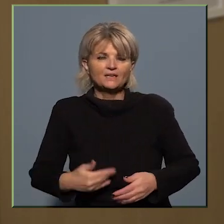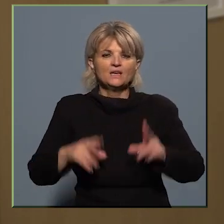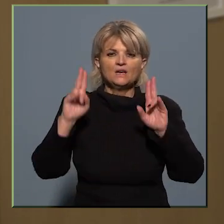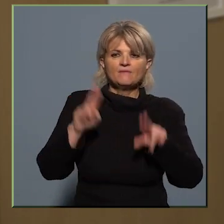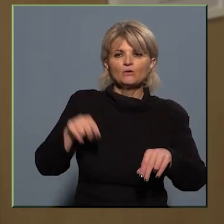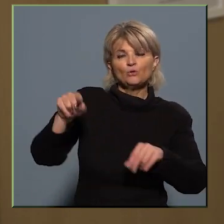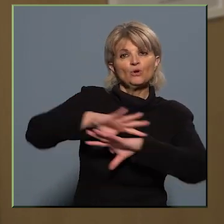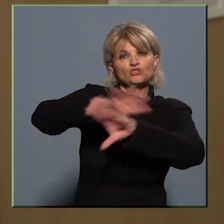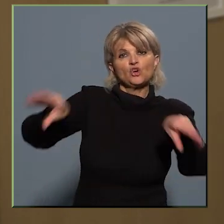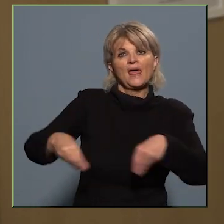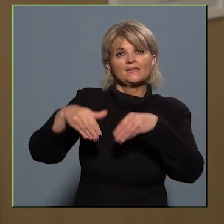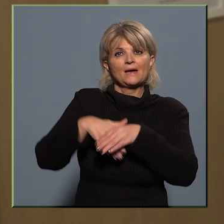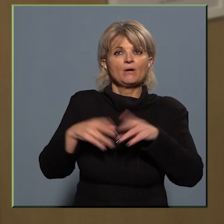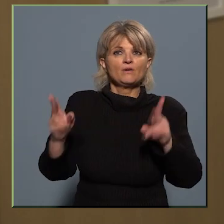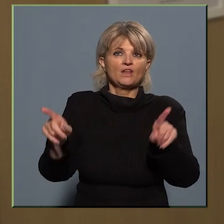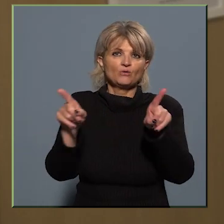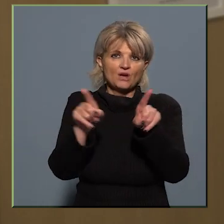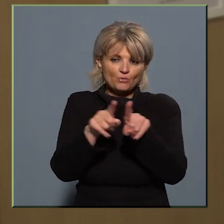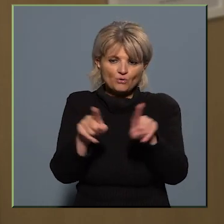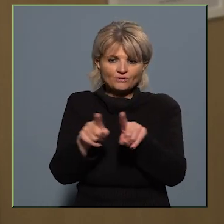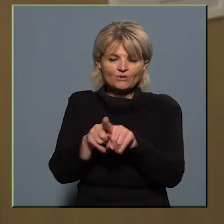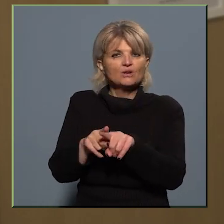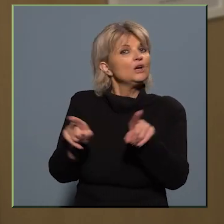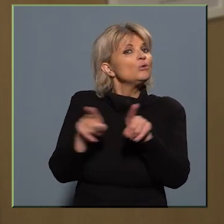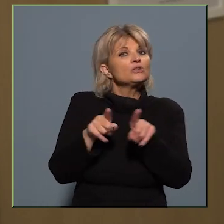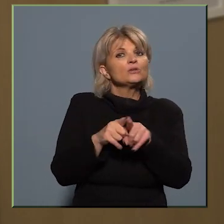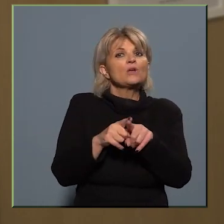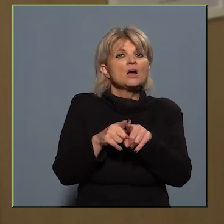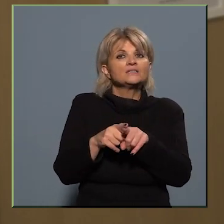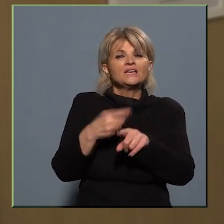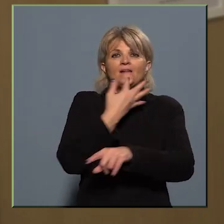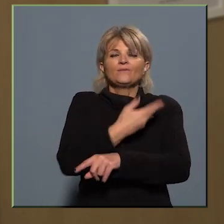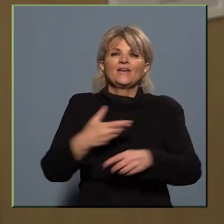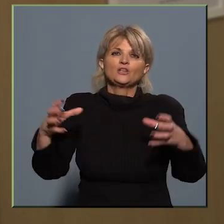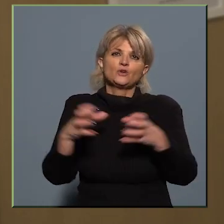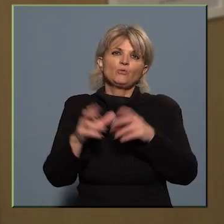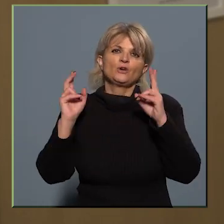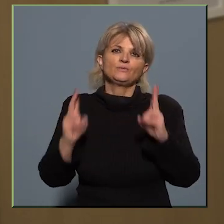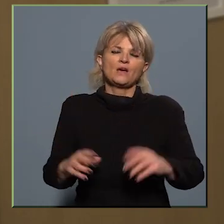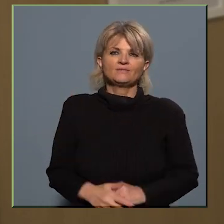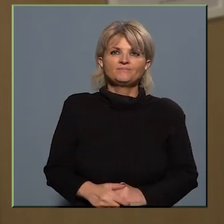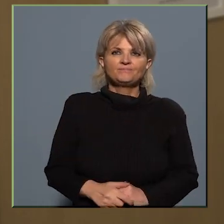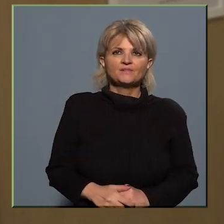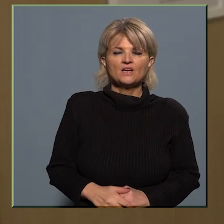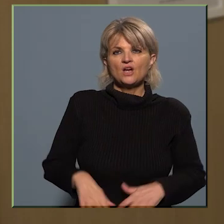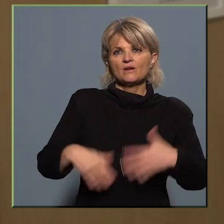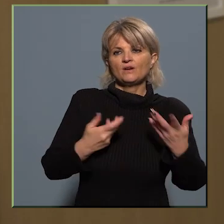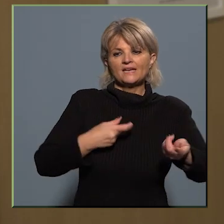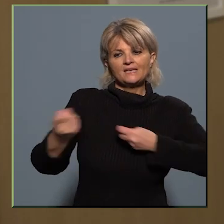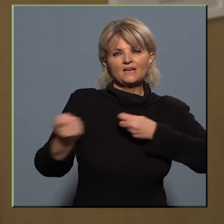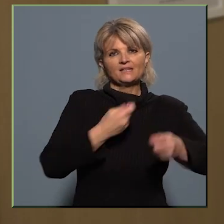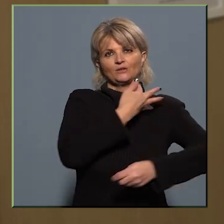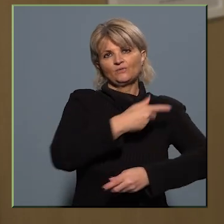az ő családjában vannak olyan hozzátartozók, akik ugyanebben a ritka vércsoporttal rendelkeznek. Az is előszokott fordulni, hogy úgynevezett irányított